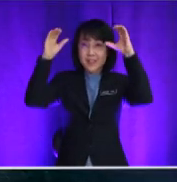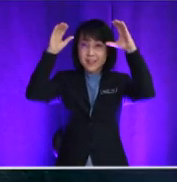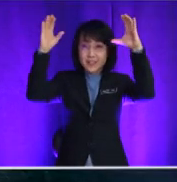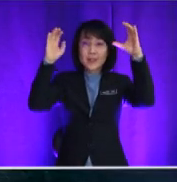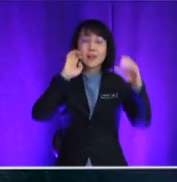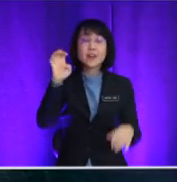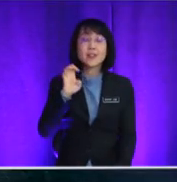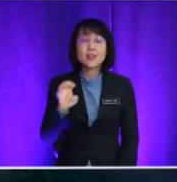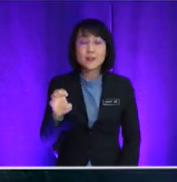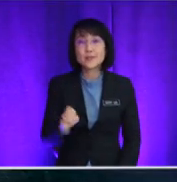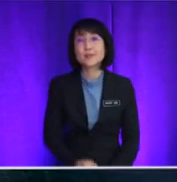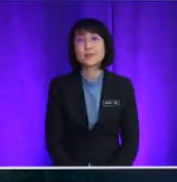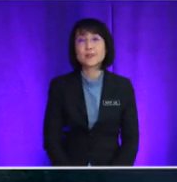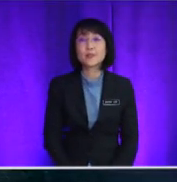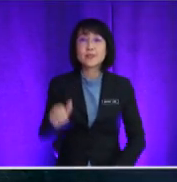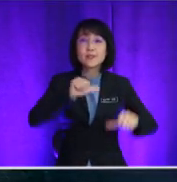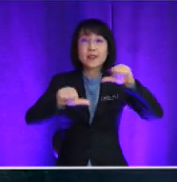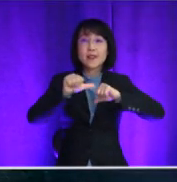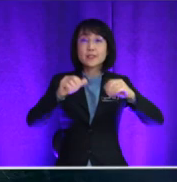rumah tangga